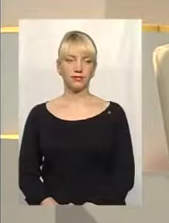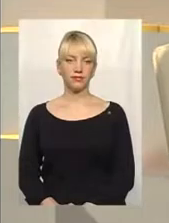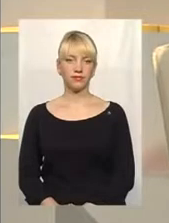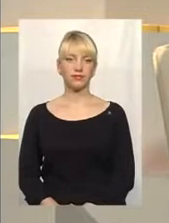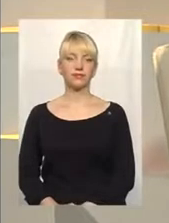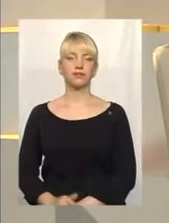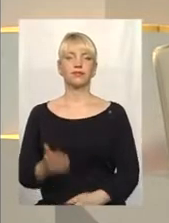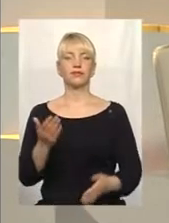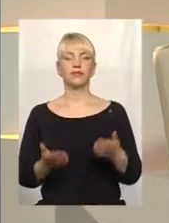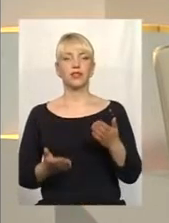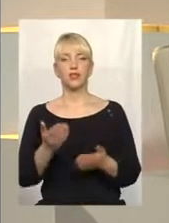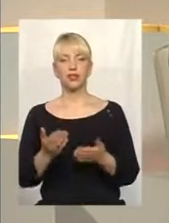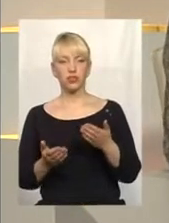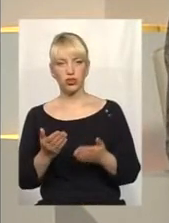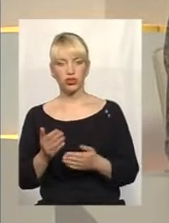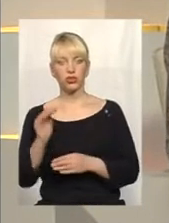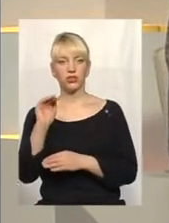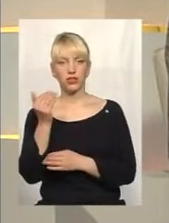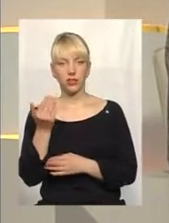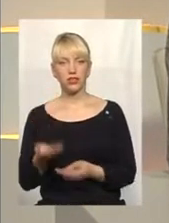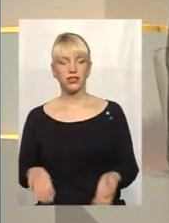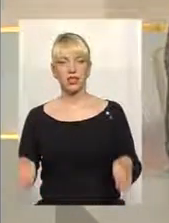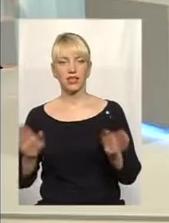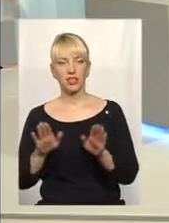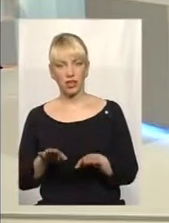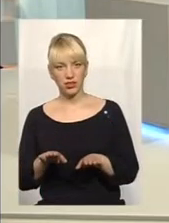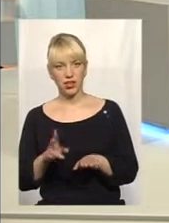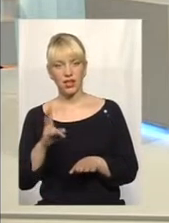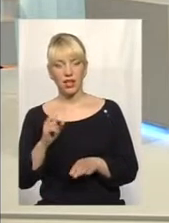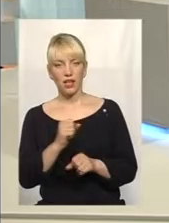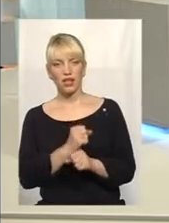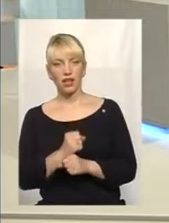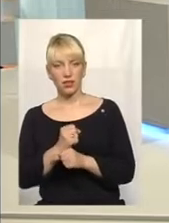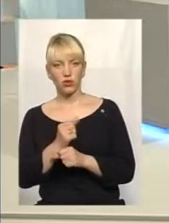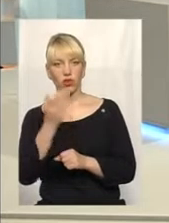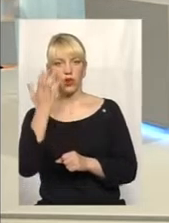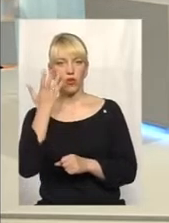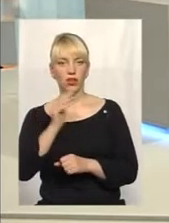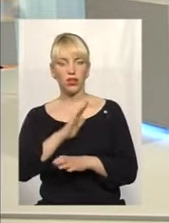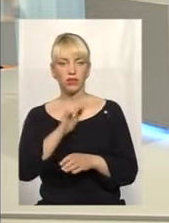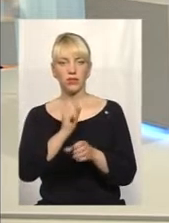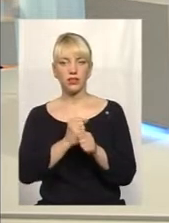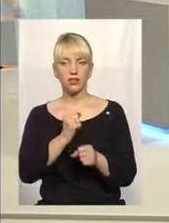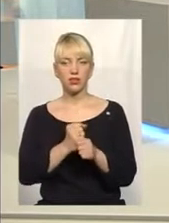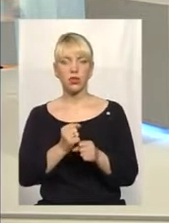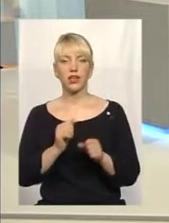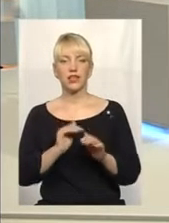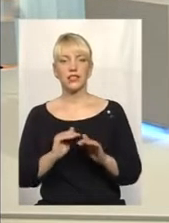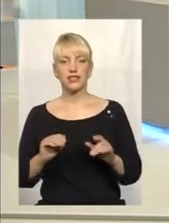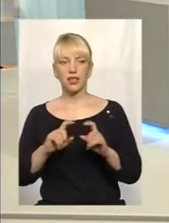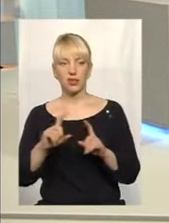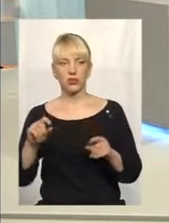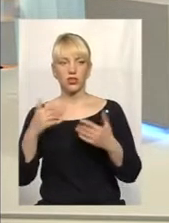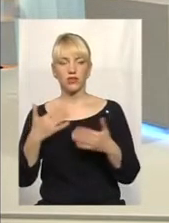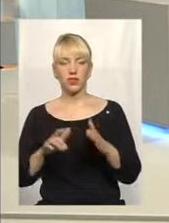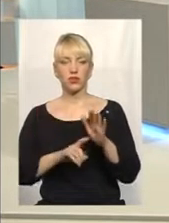Якщо дитина залишається на канікулах, коли не працює садочок або там вже почалися канікули в